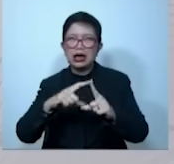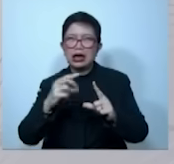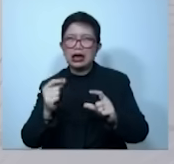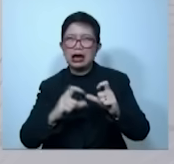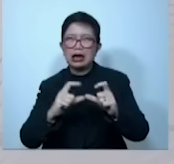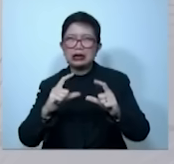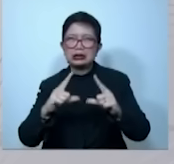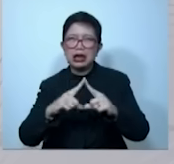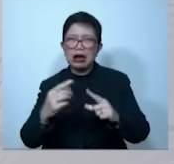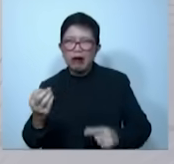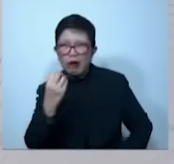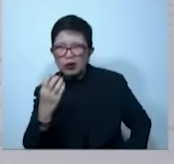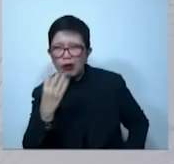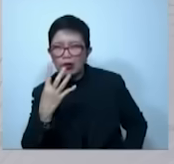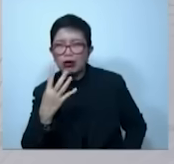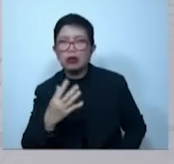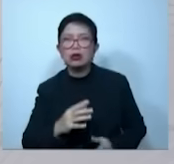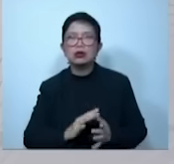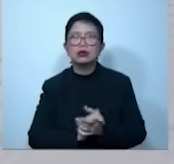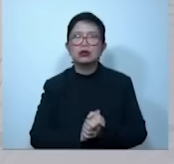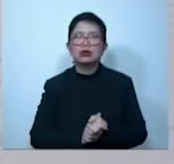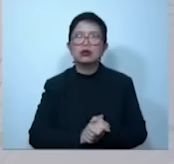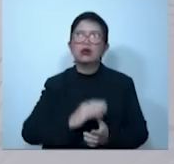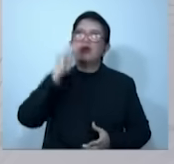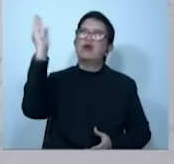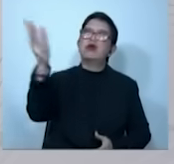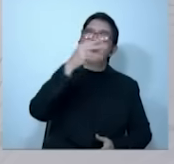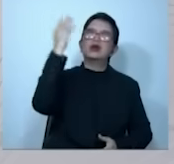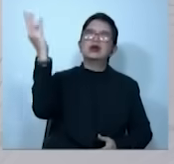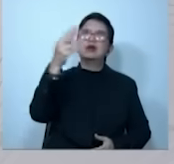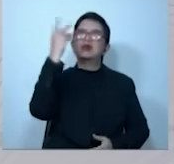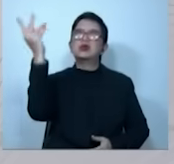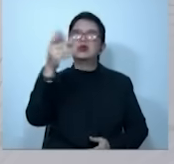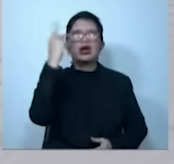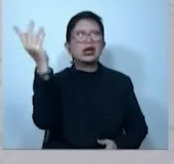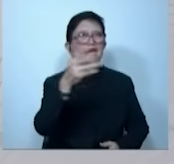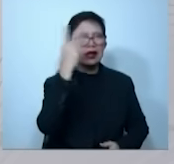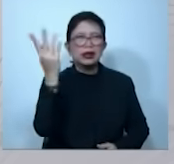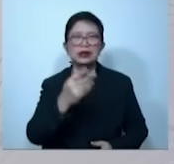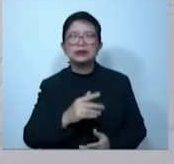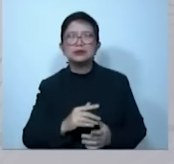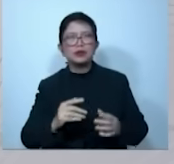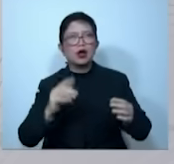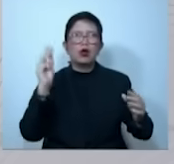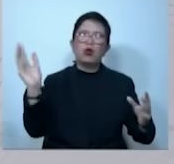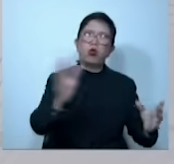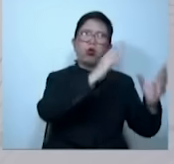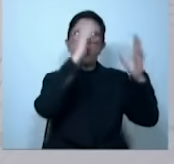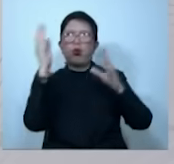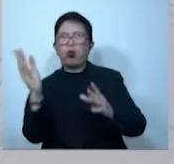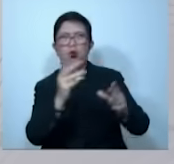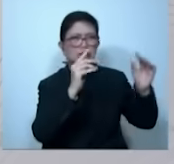terjadi polusi udara tak punya KTP angin tak ada ktp-nya angin itu bergerak dari sana sini